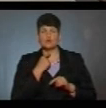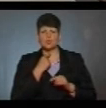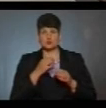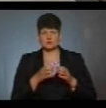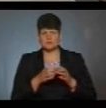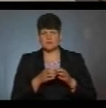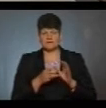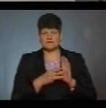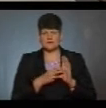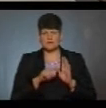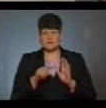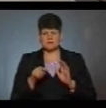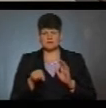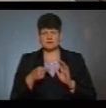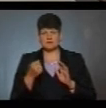партія